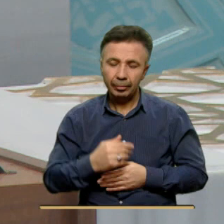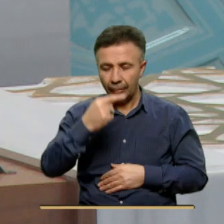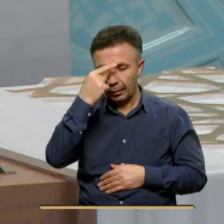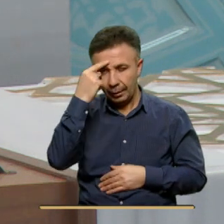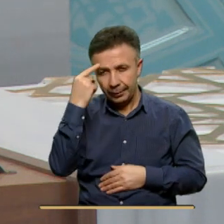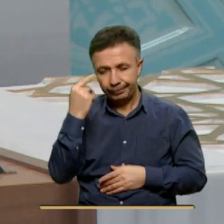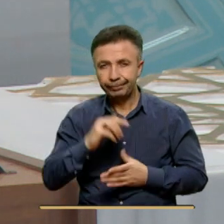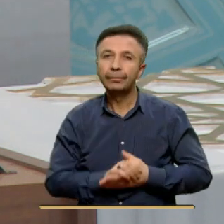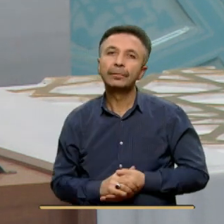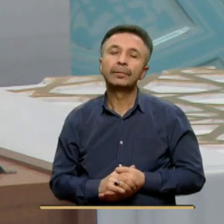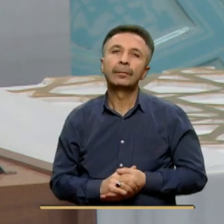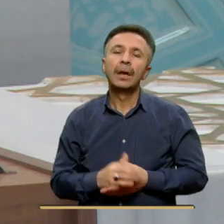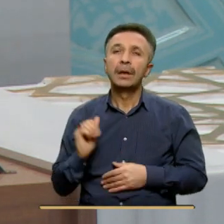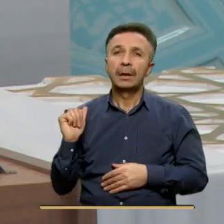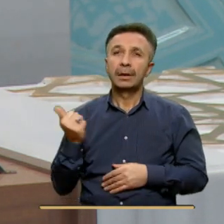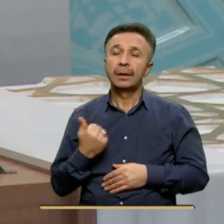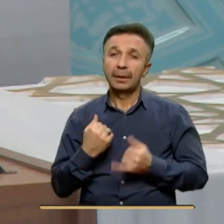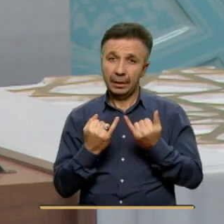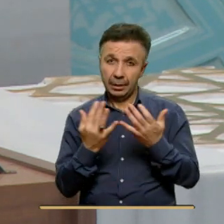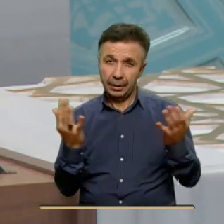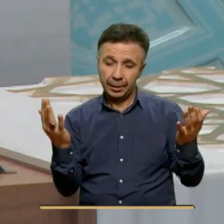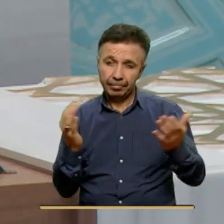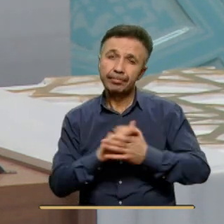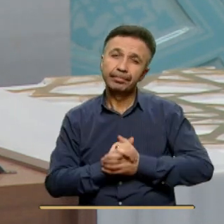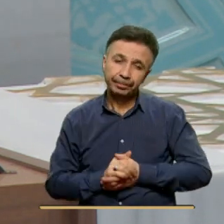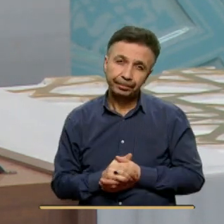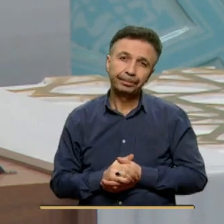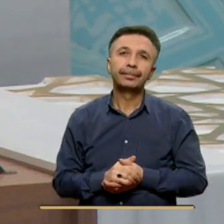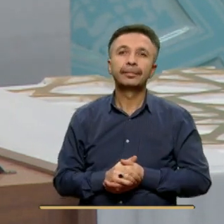inşallah. Kıymetli kardeşlerim,